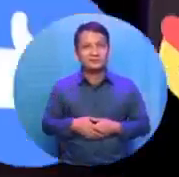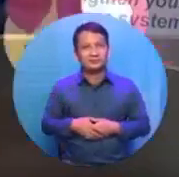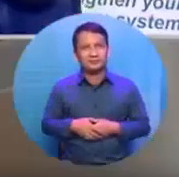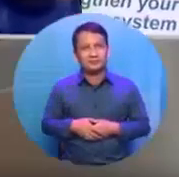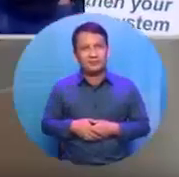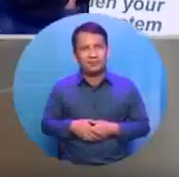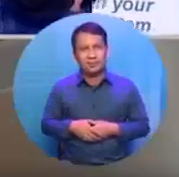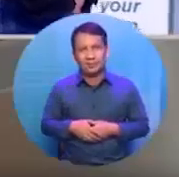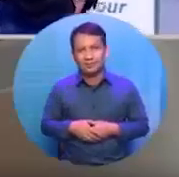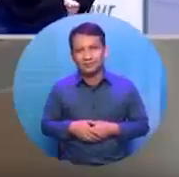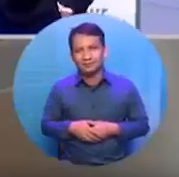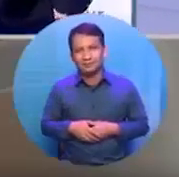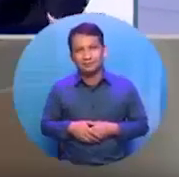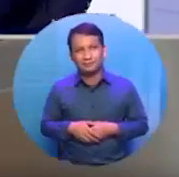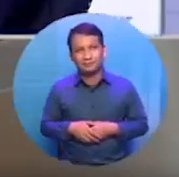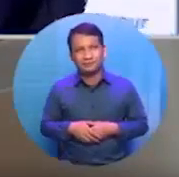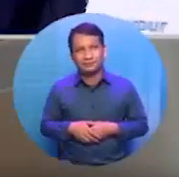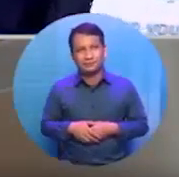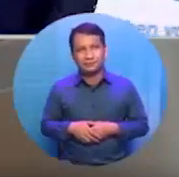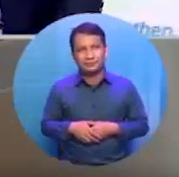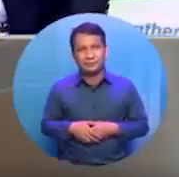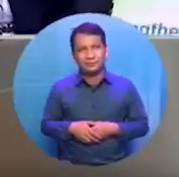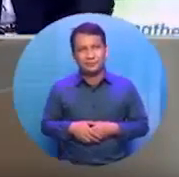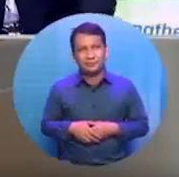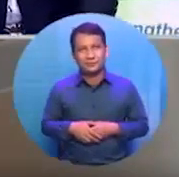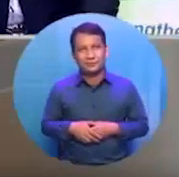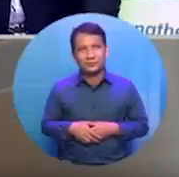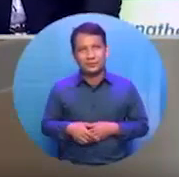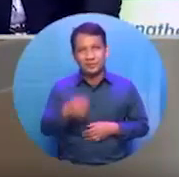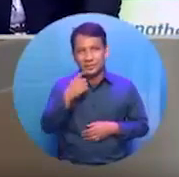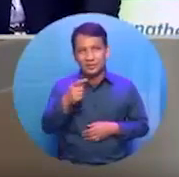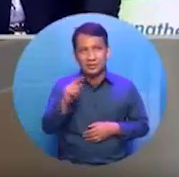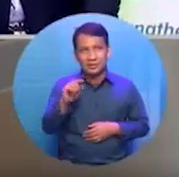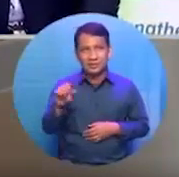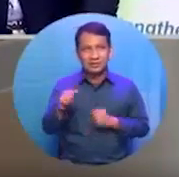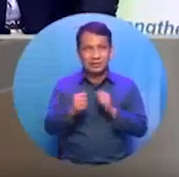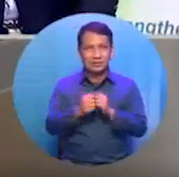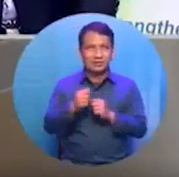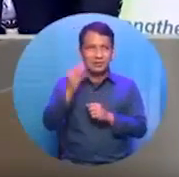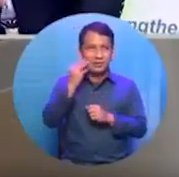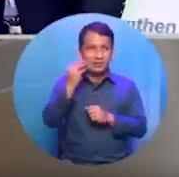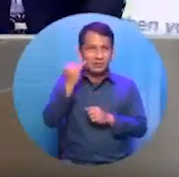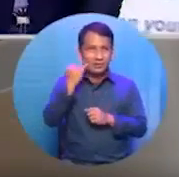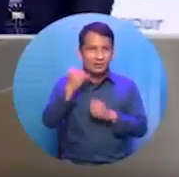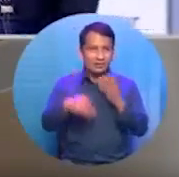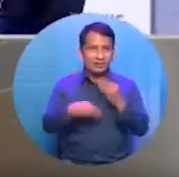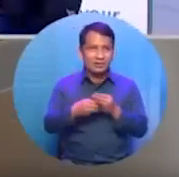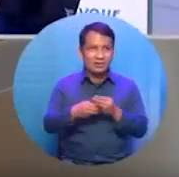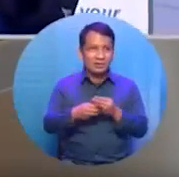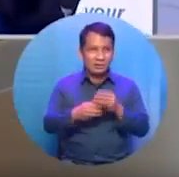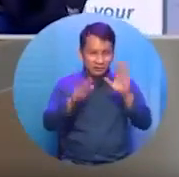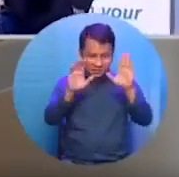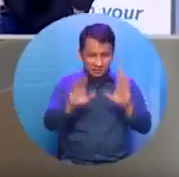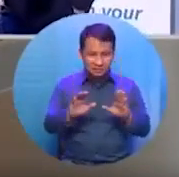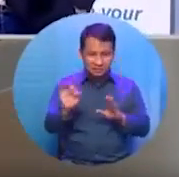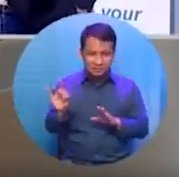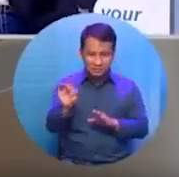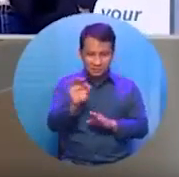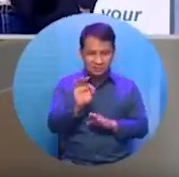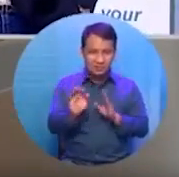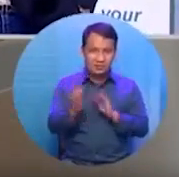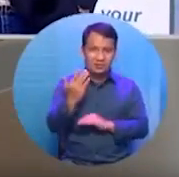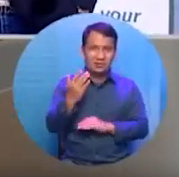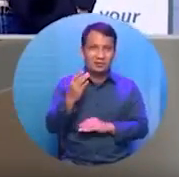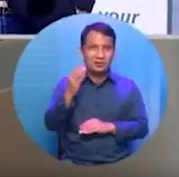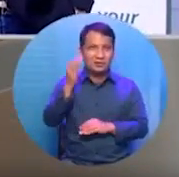Chang Mark, di ba mayroon kang show? Ano ayun, show? Idol, yung Sa Totoo Lang, kasama si Maring MJ Morfori, at saka pag Linggo naman, 8 to 9 ng umaga,